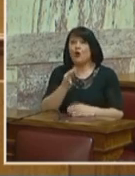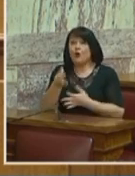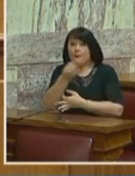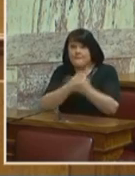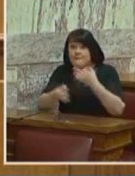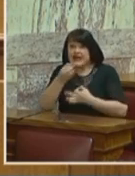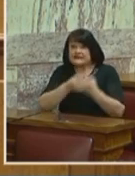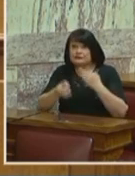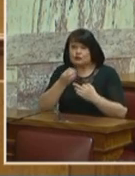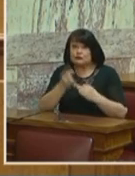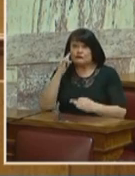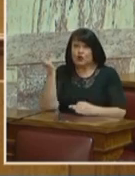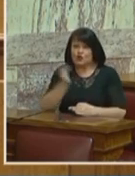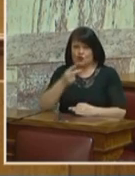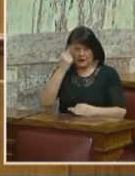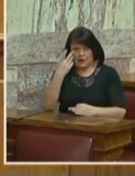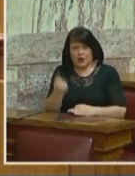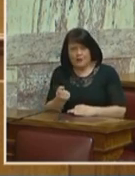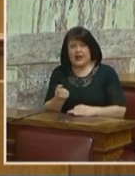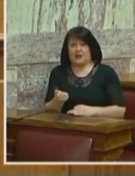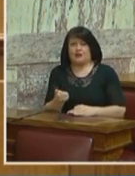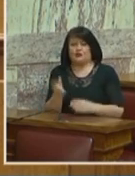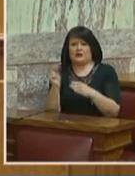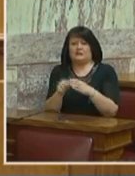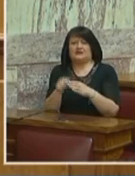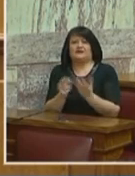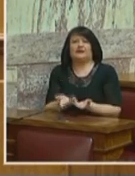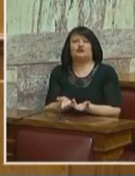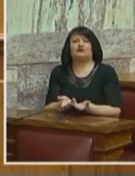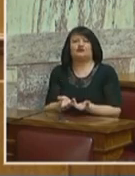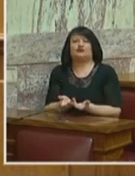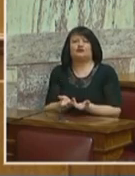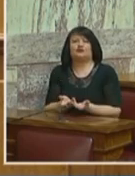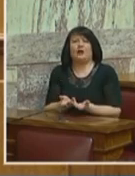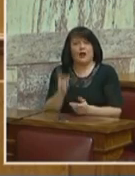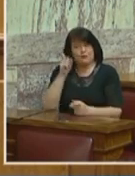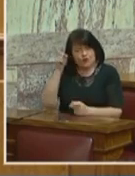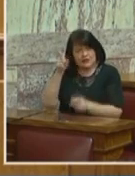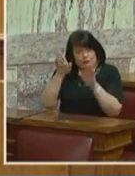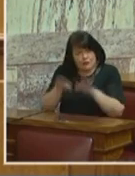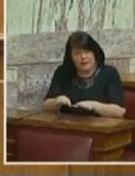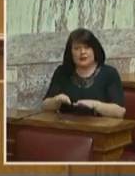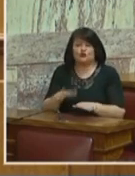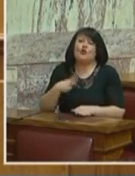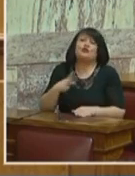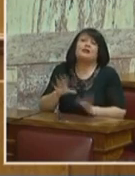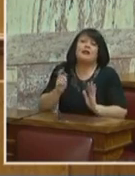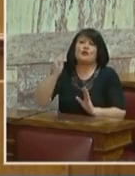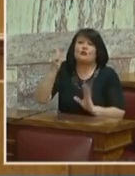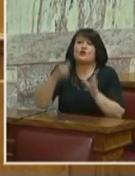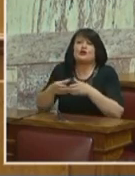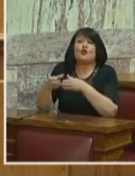το αυτονόητο δικαίωμα να ψηφίσουν από τον τόπο κατοικία τους όποιο κόμμα πιστεύουν ότι